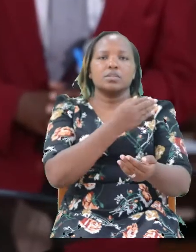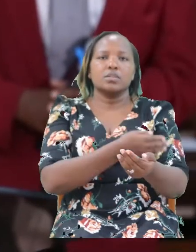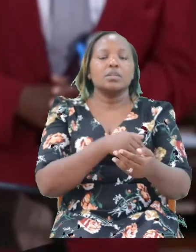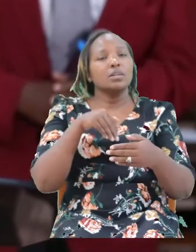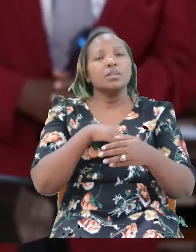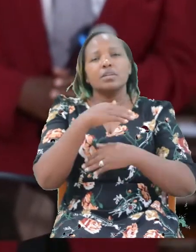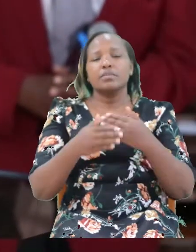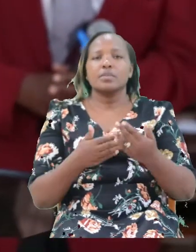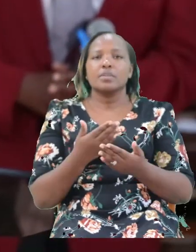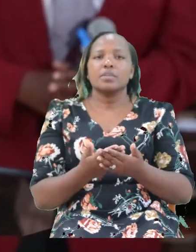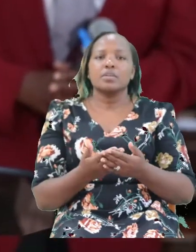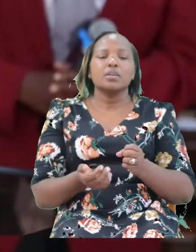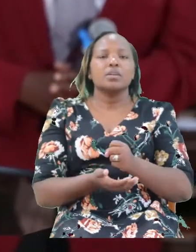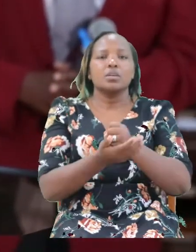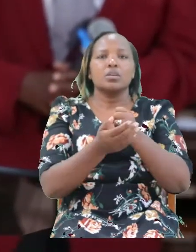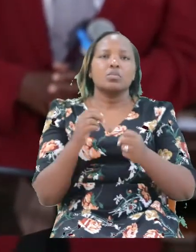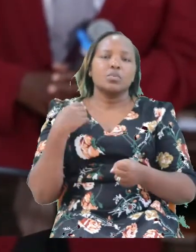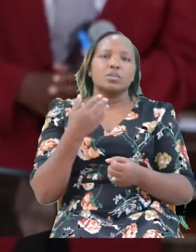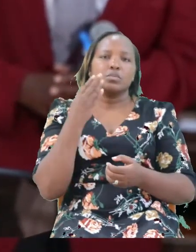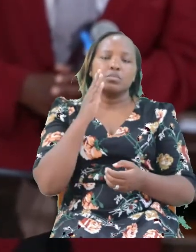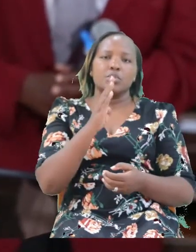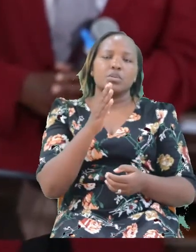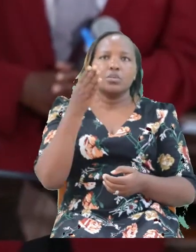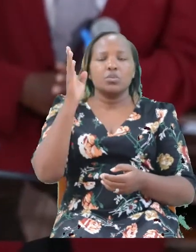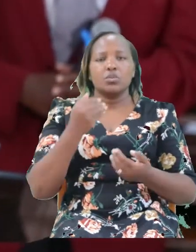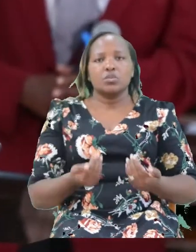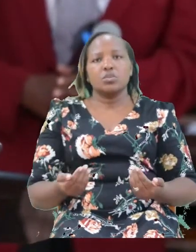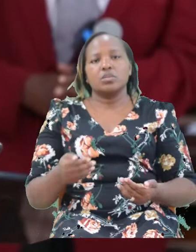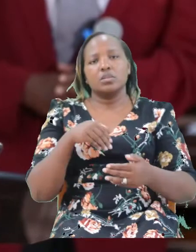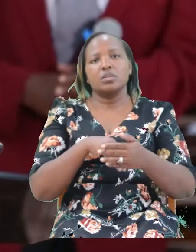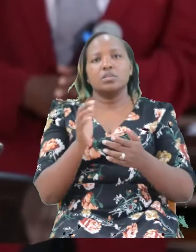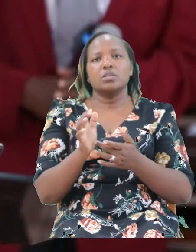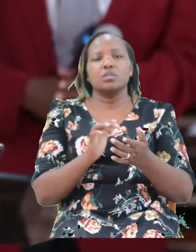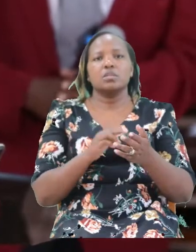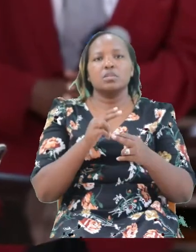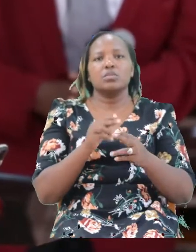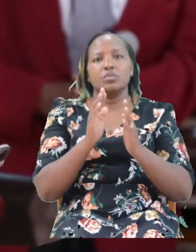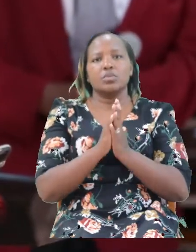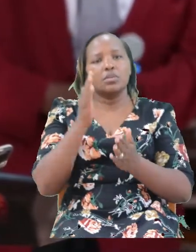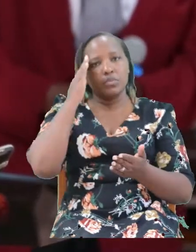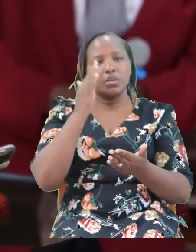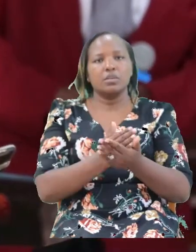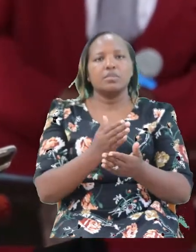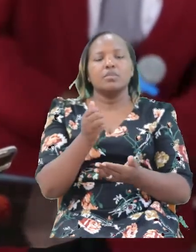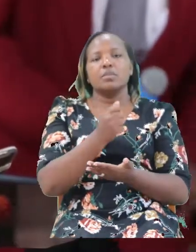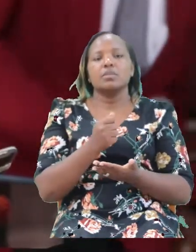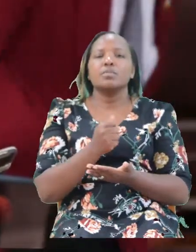hali zetu zote, tusaidie tuwe wana wako. Katika jina la Yesu, tunaomba na kuamini.